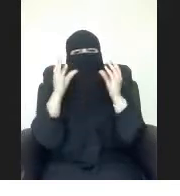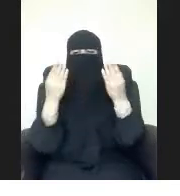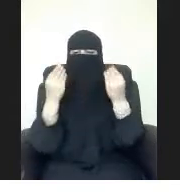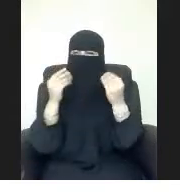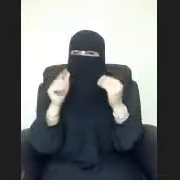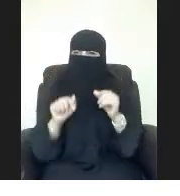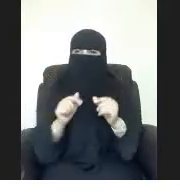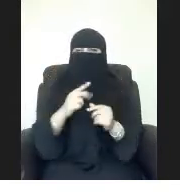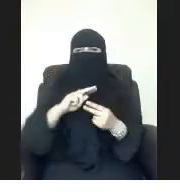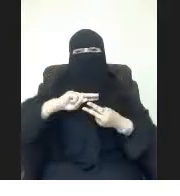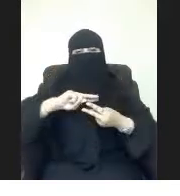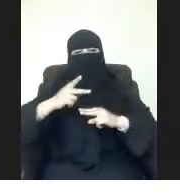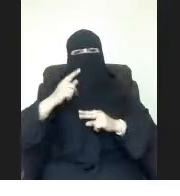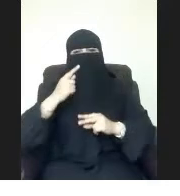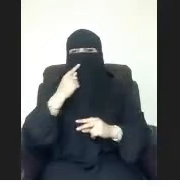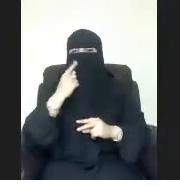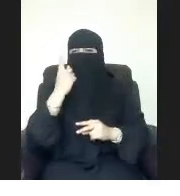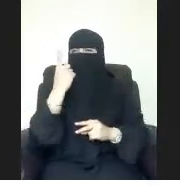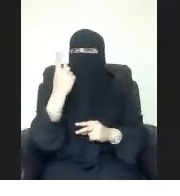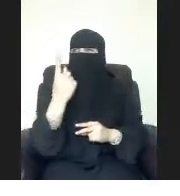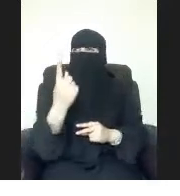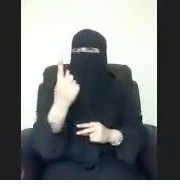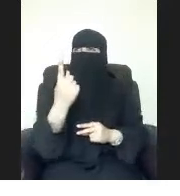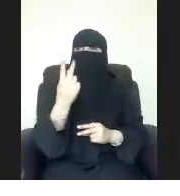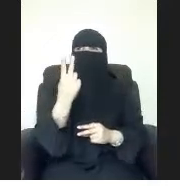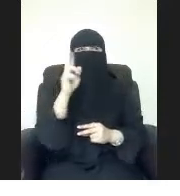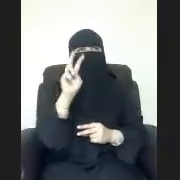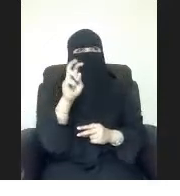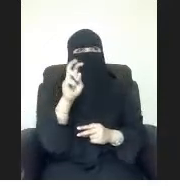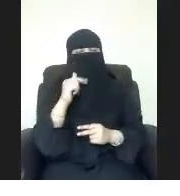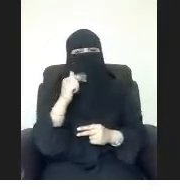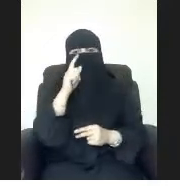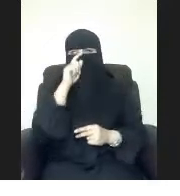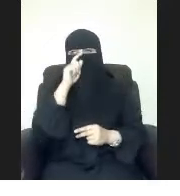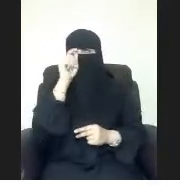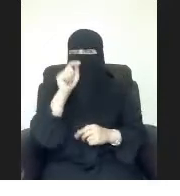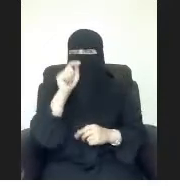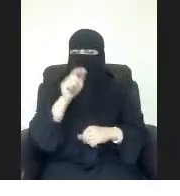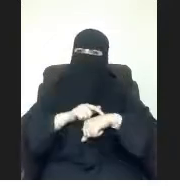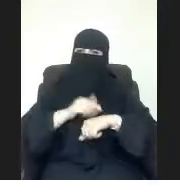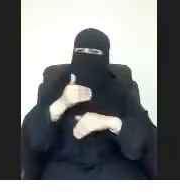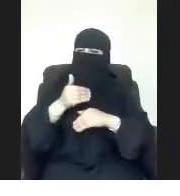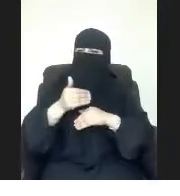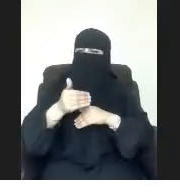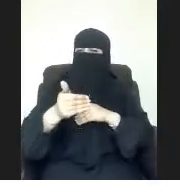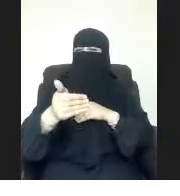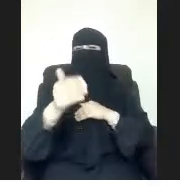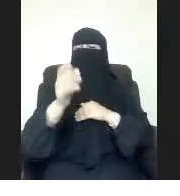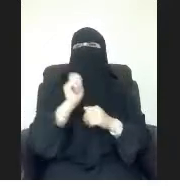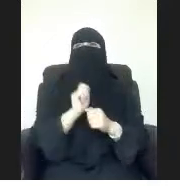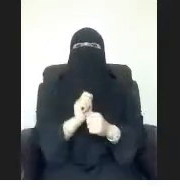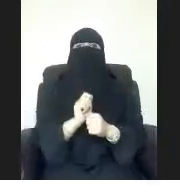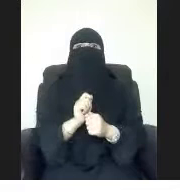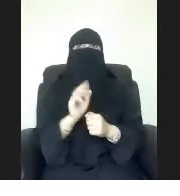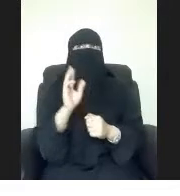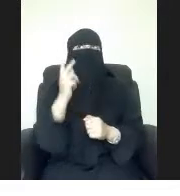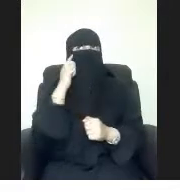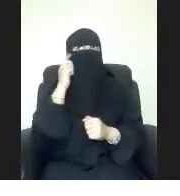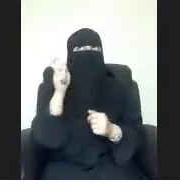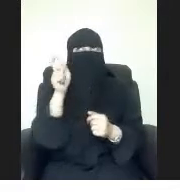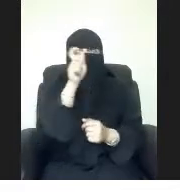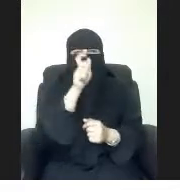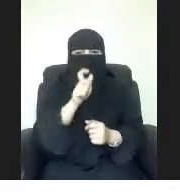القرن 21 بإعطاء المتعلم يعني فرصة أكبر لتوجيه تعلمه والتحكم فيما يتعلم،